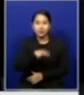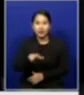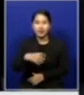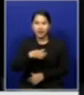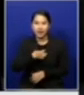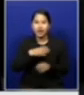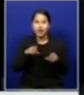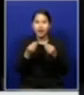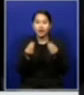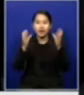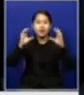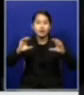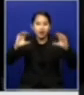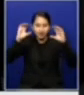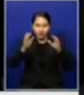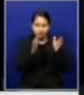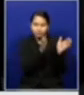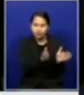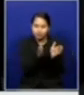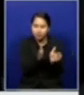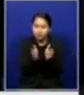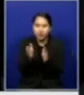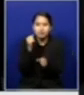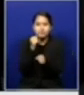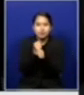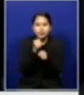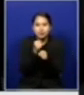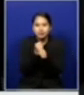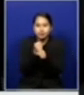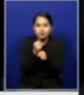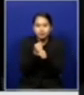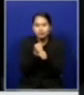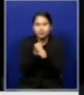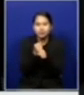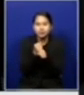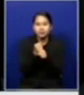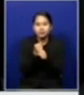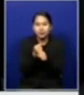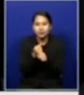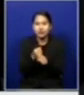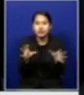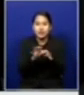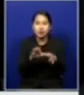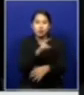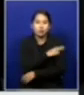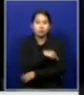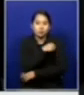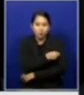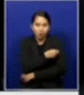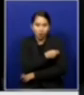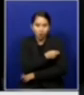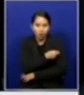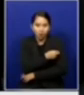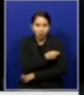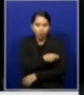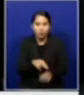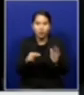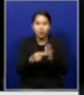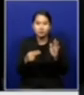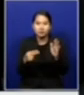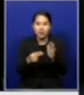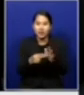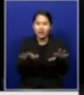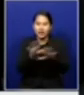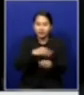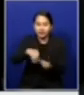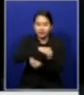ลได้ดำเนินการเพื่อสร้างเอางานด้านสาธารณสุขเป็นตัวเหนี่ยวนำที่จะฟื้นฟู